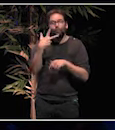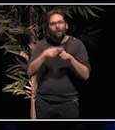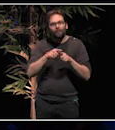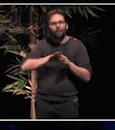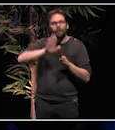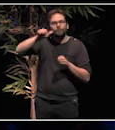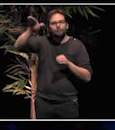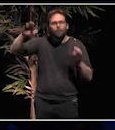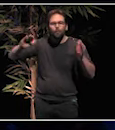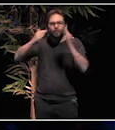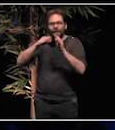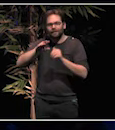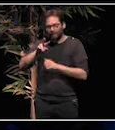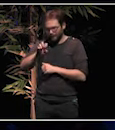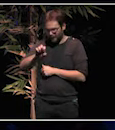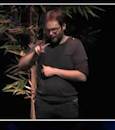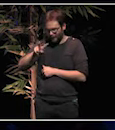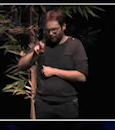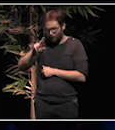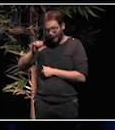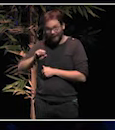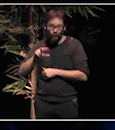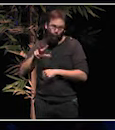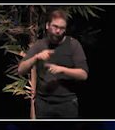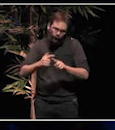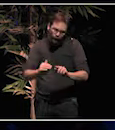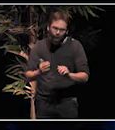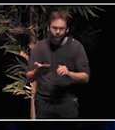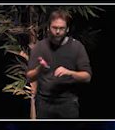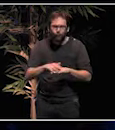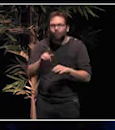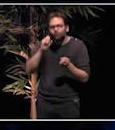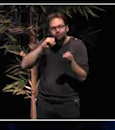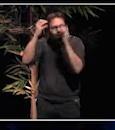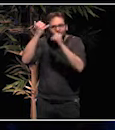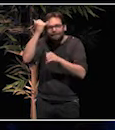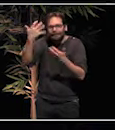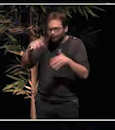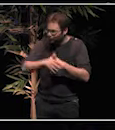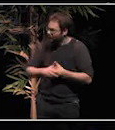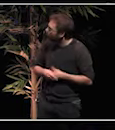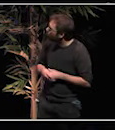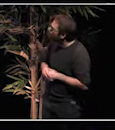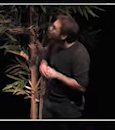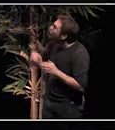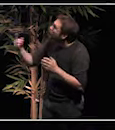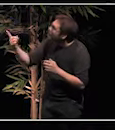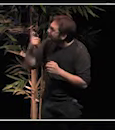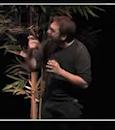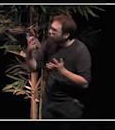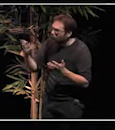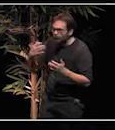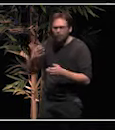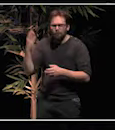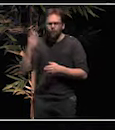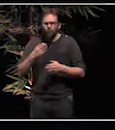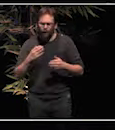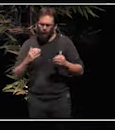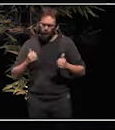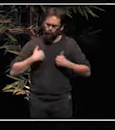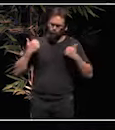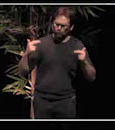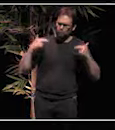mais donc voilà, ça donne un petit peu une idée. Donc pour revenir à ta question, Olivier, est-ce qu'il faut être des surhommes et des